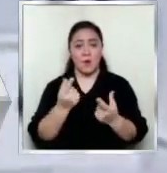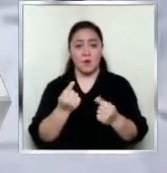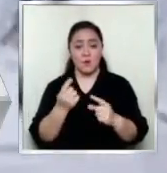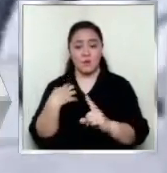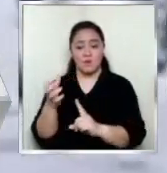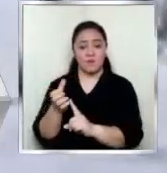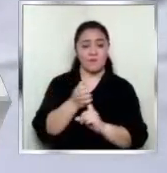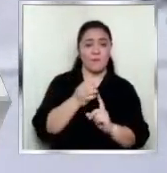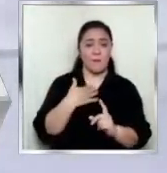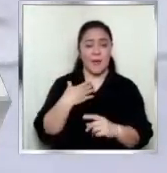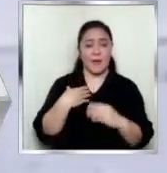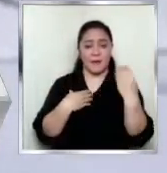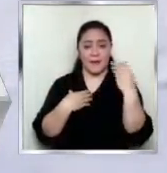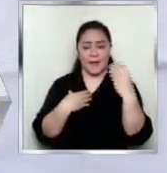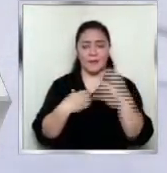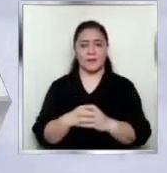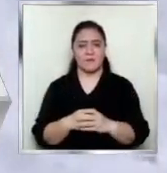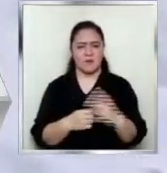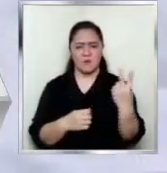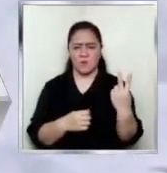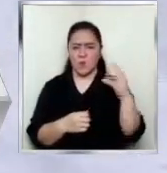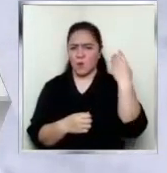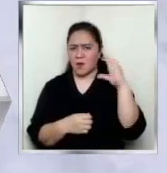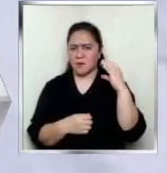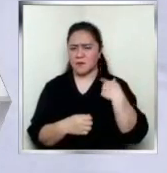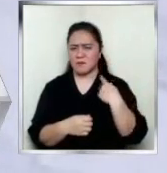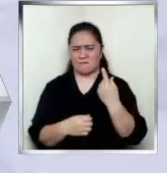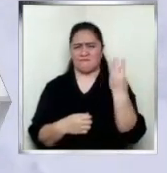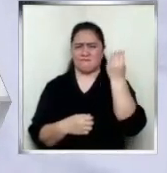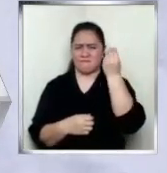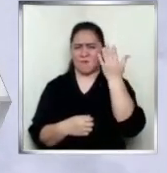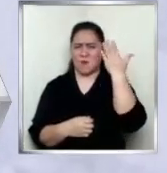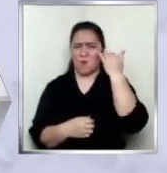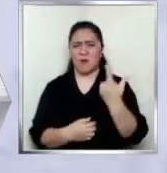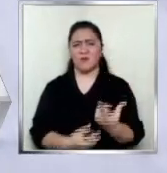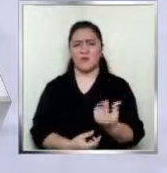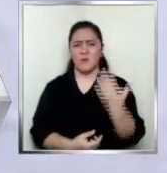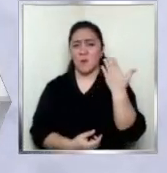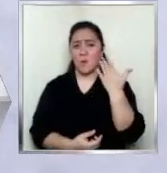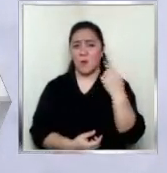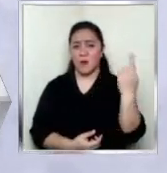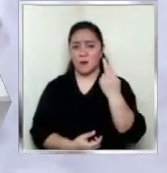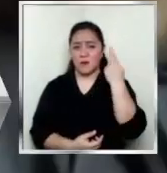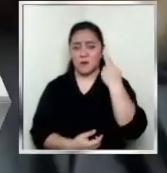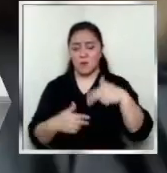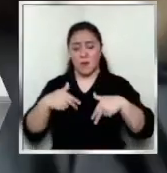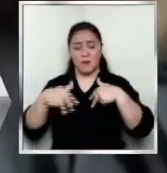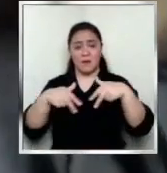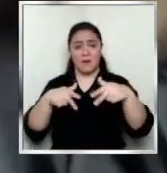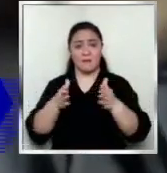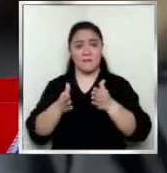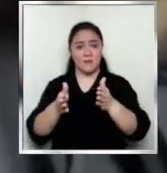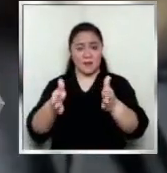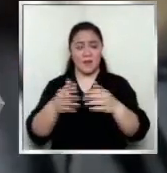Walang maisip na dahilan ng magpinsan sa pag-aamok ng lalaki laban sa kanila. Lalo't daanan naman daw ang kalsada na nilakaran nila. Nasa baba